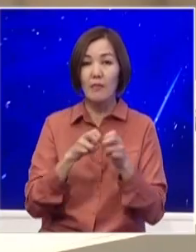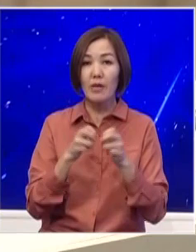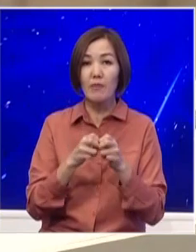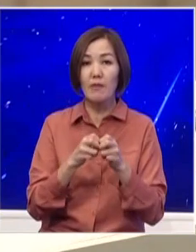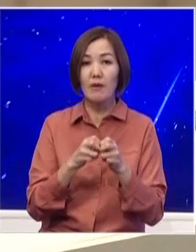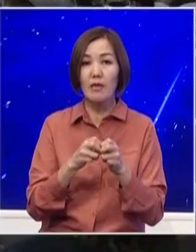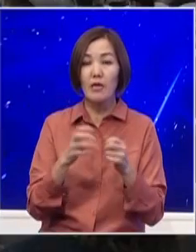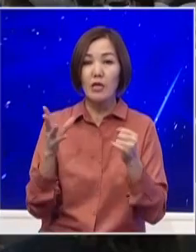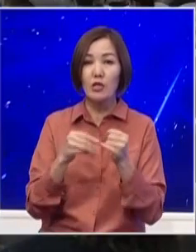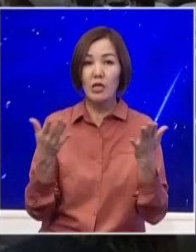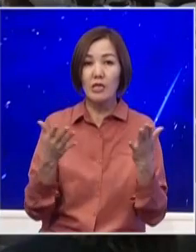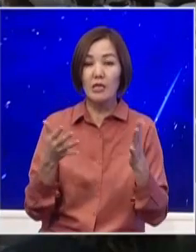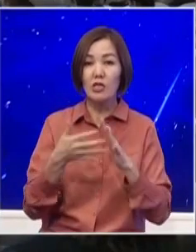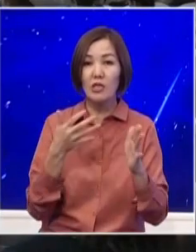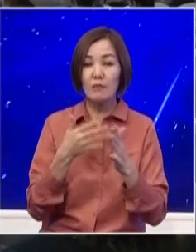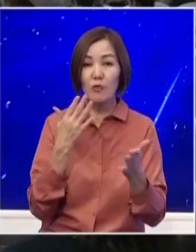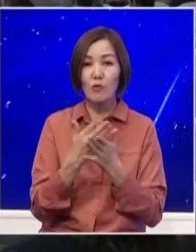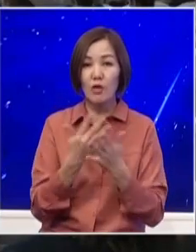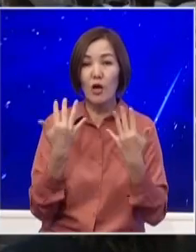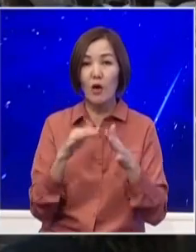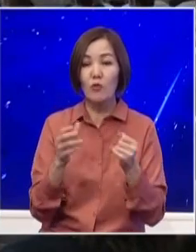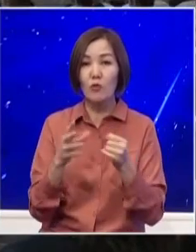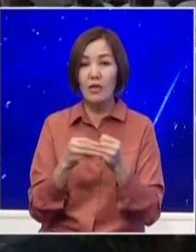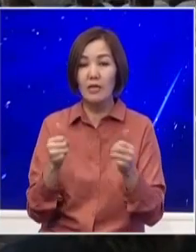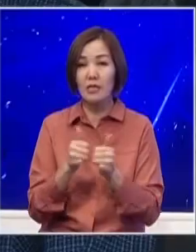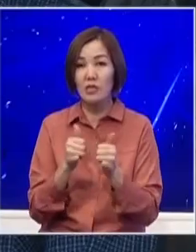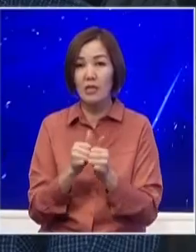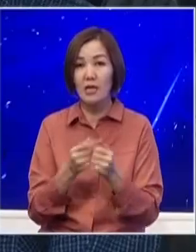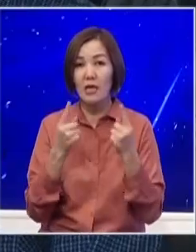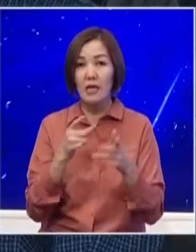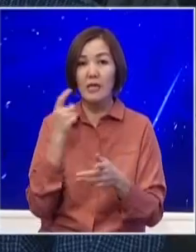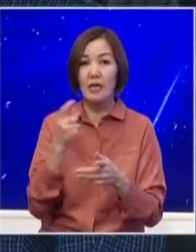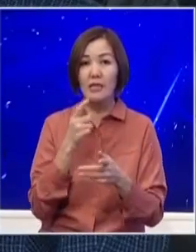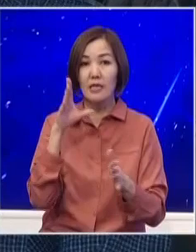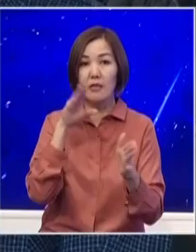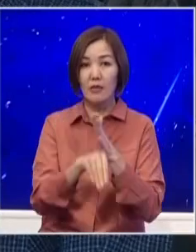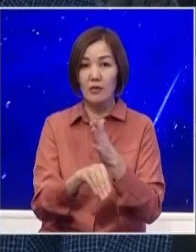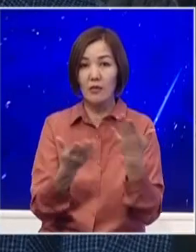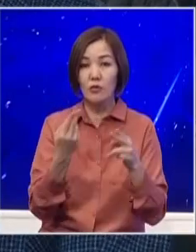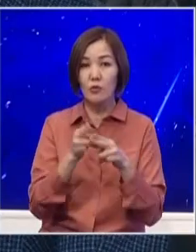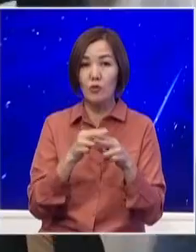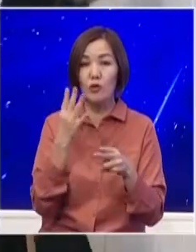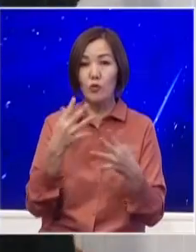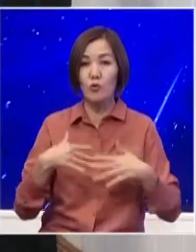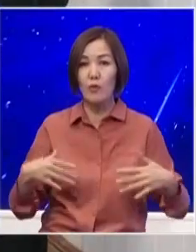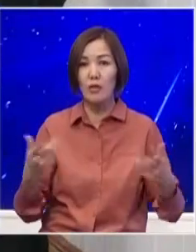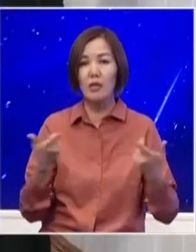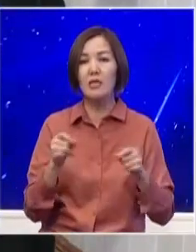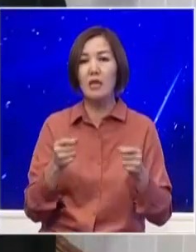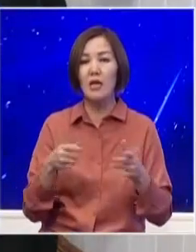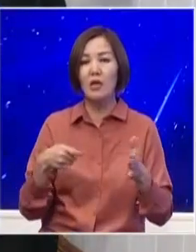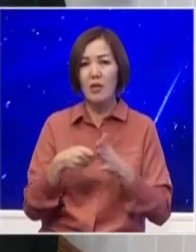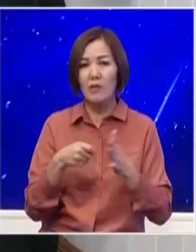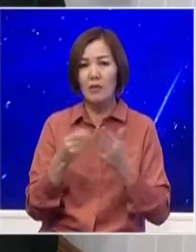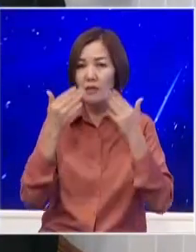бірі жайылымдық жерлердің жетіспеуі. Ауылдардың маңы ірі шаруа қожалықтарының құзырына өтіп кеткендіктен төрт түлігімізді қайда жайырамызды